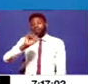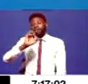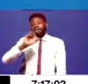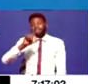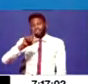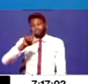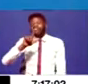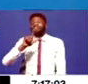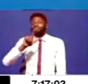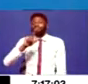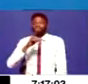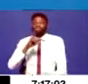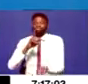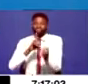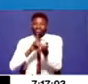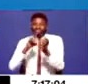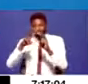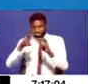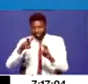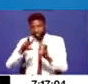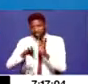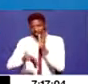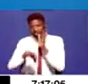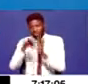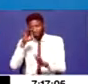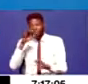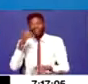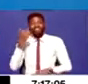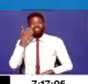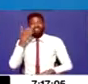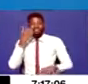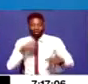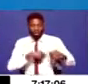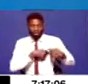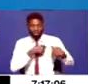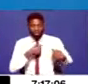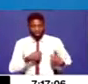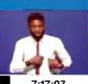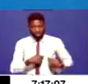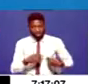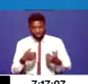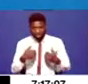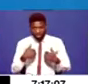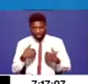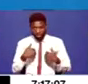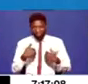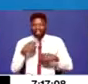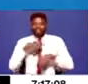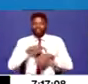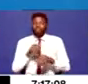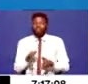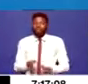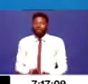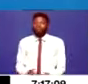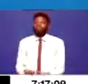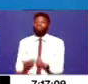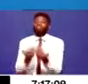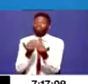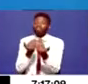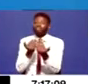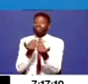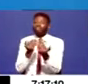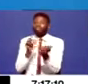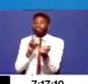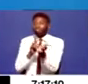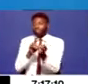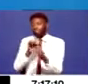wa truncus arteriosus type 1, hali aliyozaliwa akiwa nayo. Madaktari wamependekeza afanyiwe